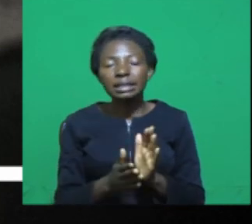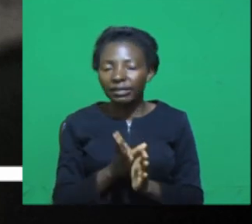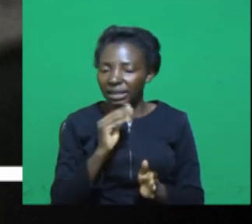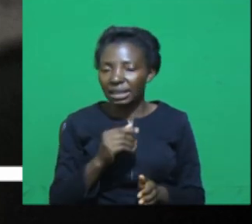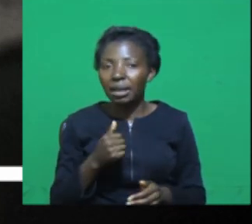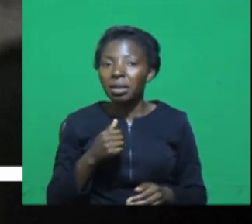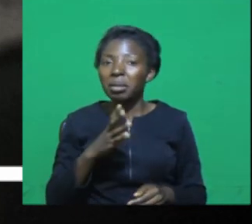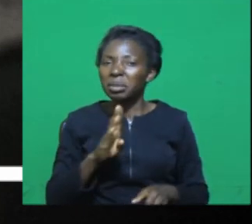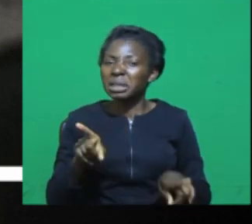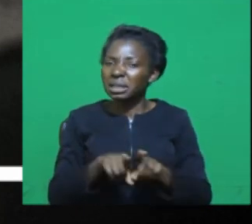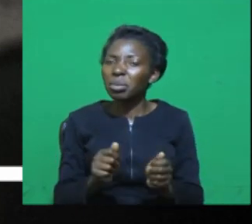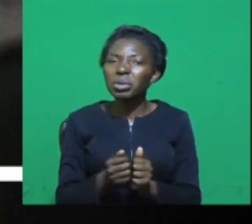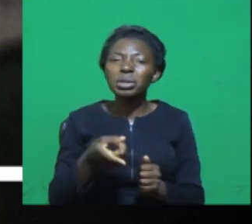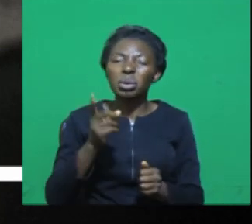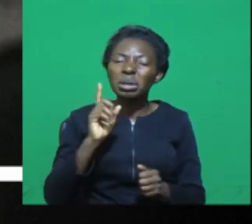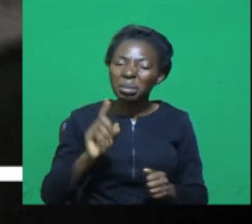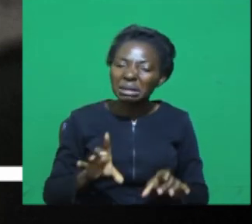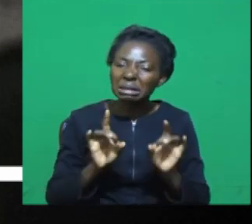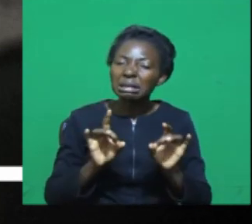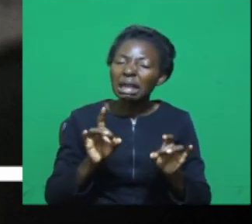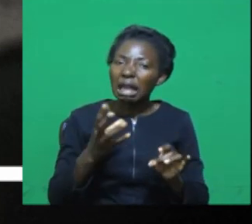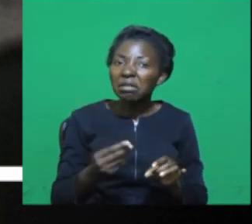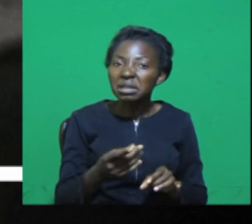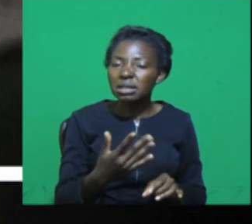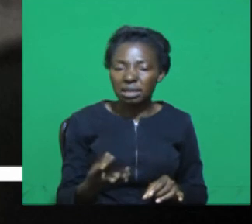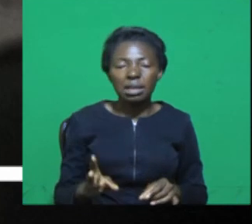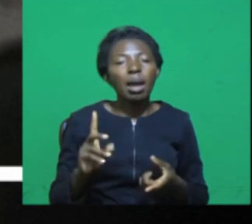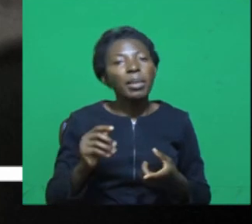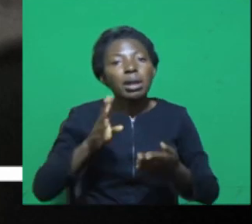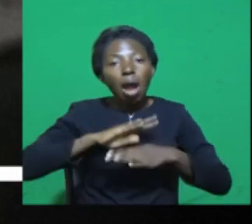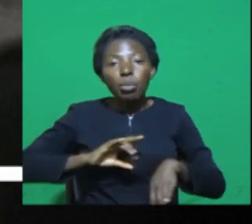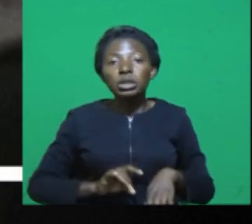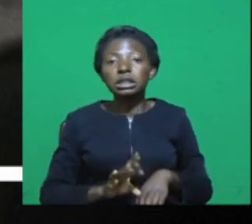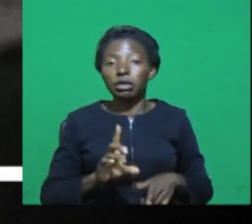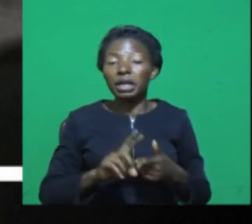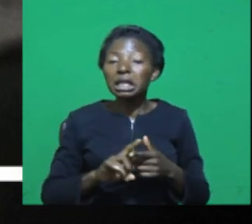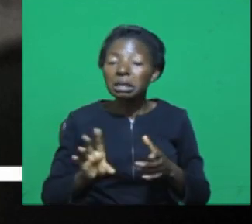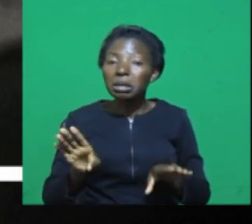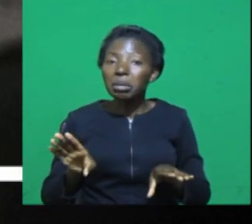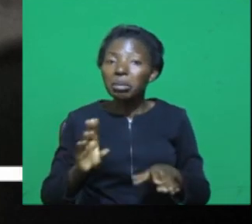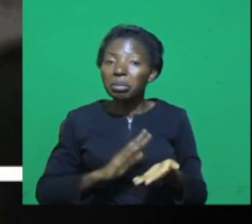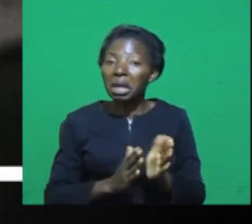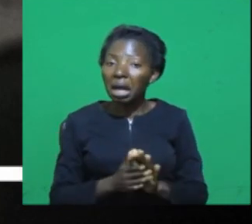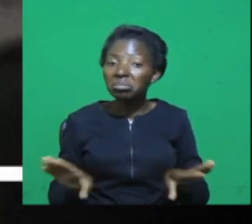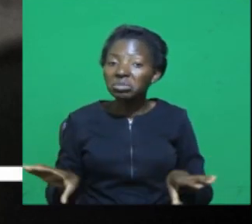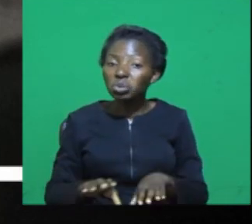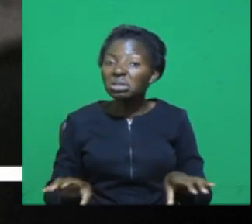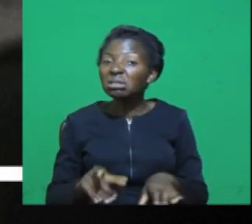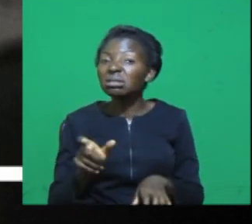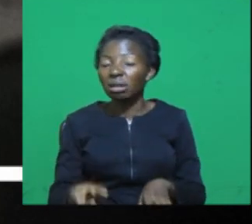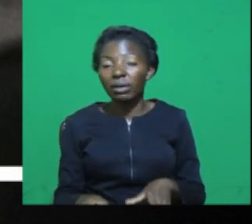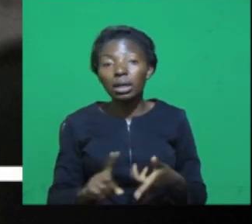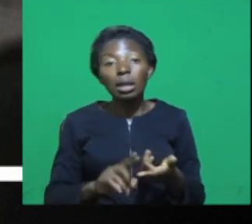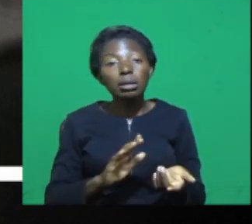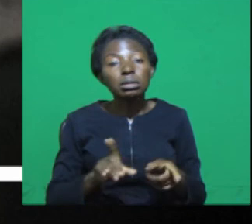kuenzana naMwari ndechinhu chinofanira kubatisiswa, asi wakazvidurura iye akazviita muranda, akafanana nevanhu,